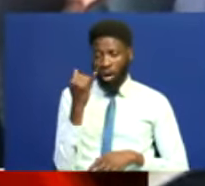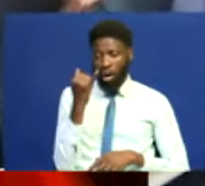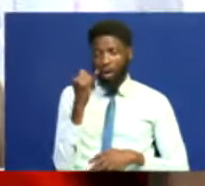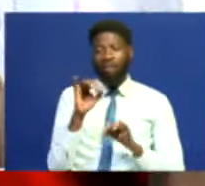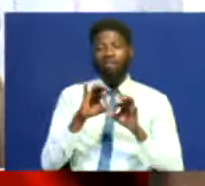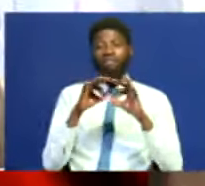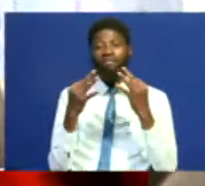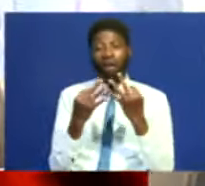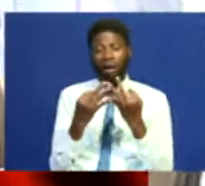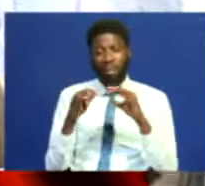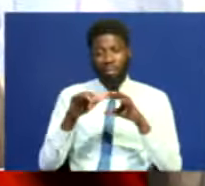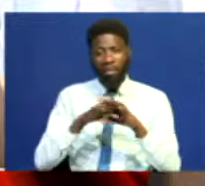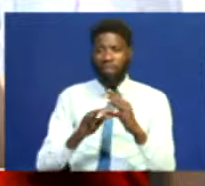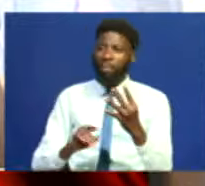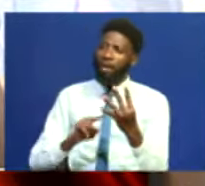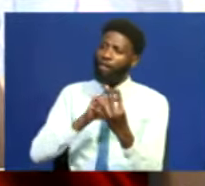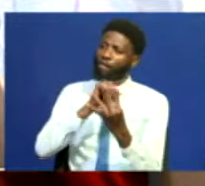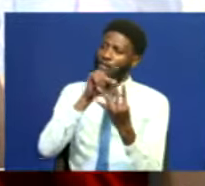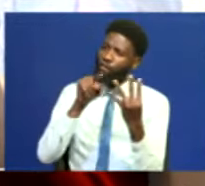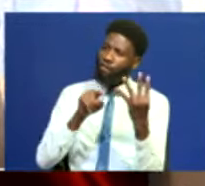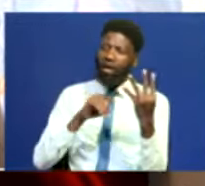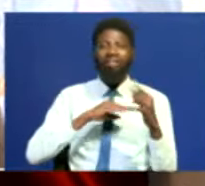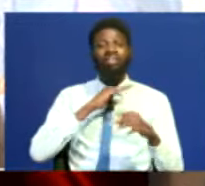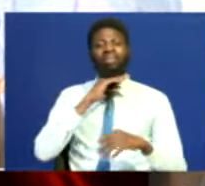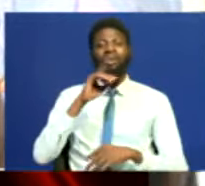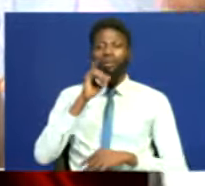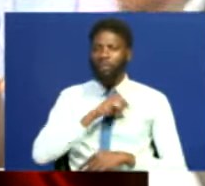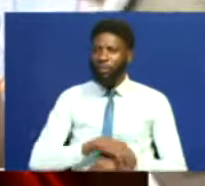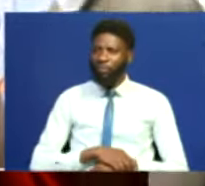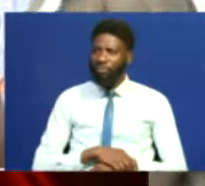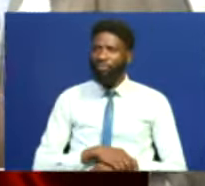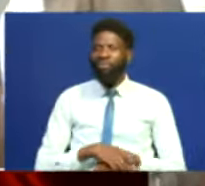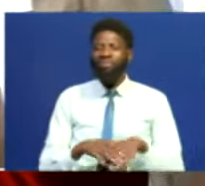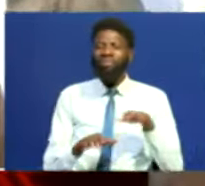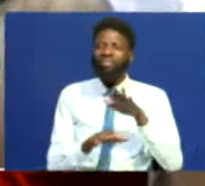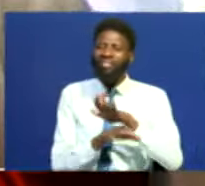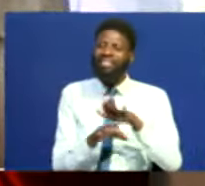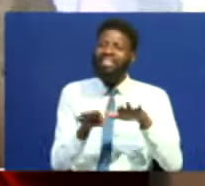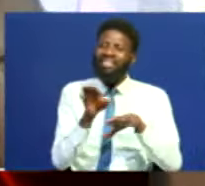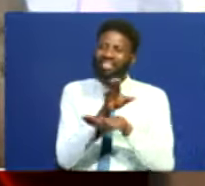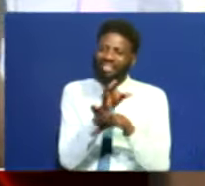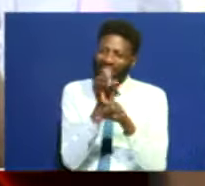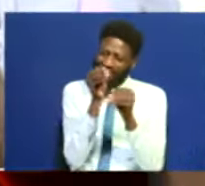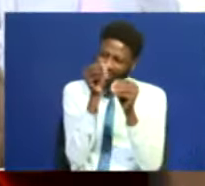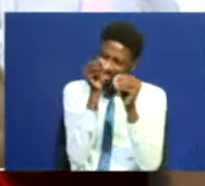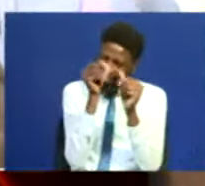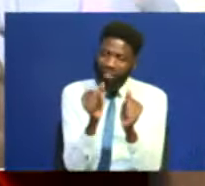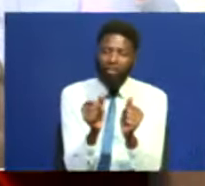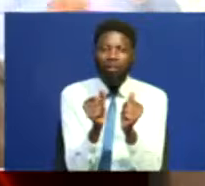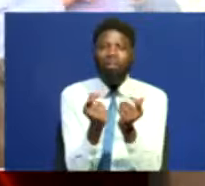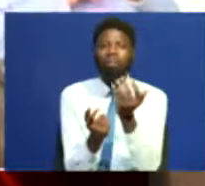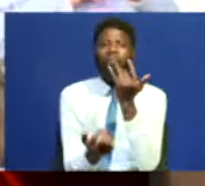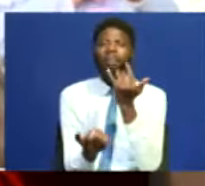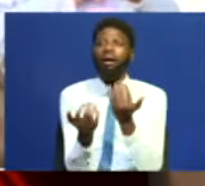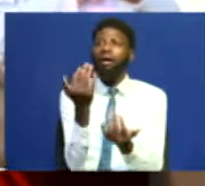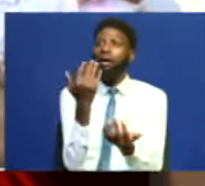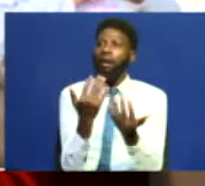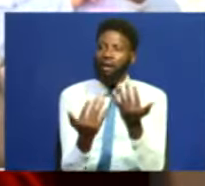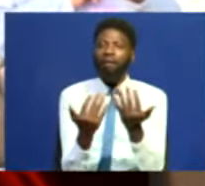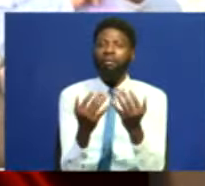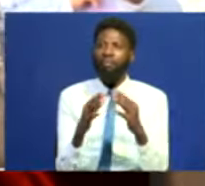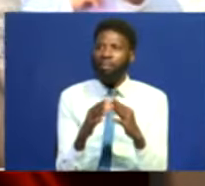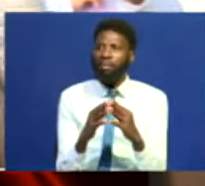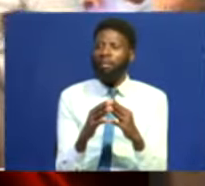dead. Meona hiyo mili imechomeka kabisa kabisa, hata hawezi tabua, lakini kwa sababu ya size pengine najua